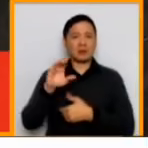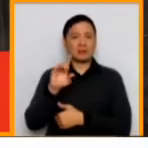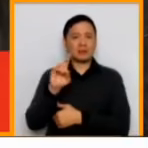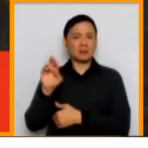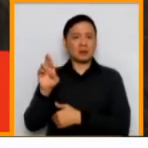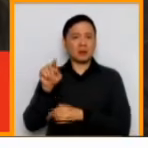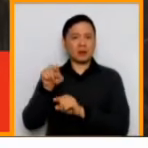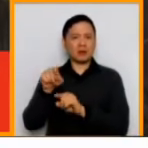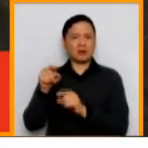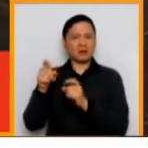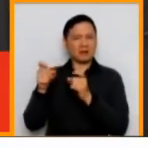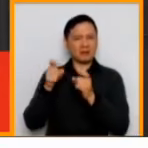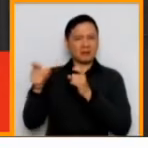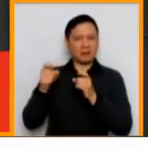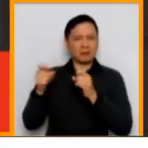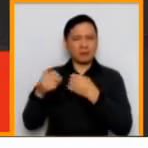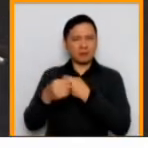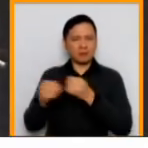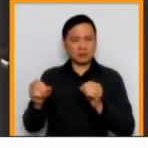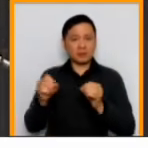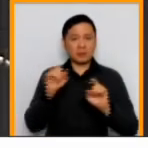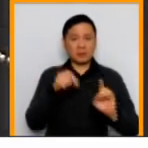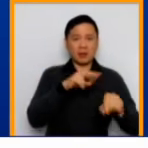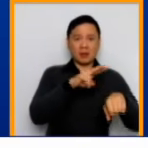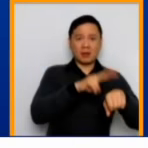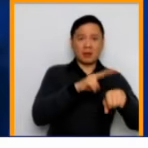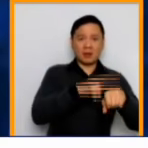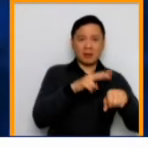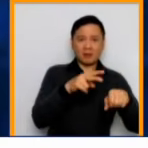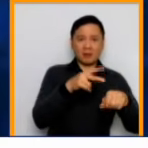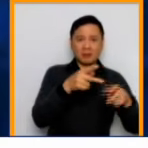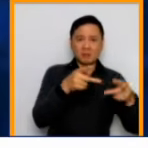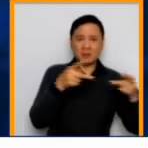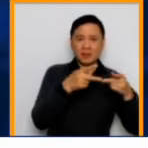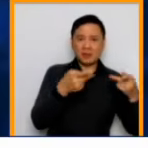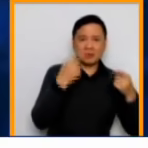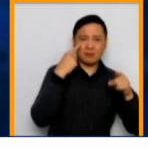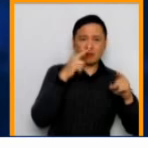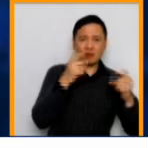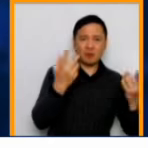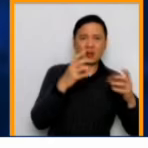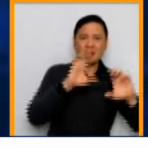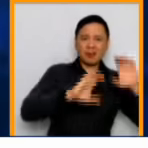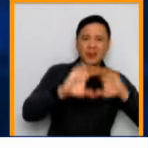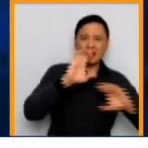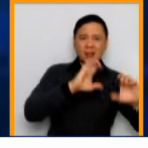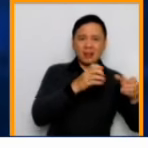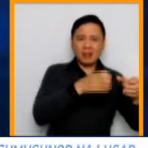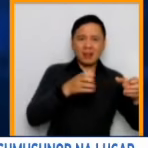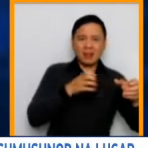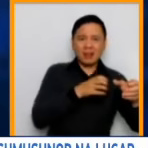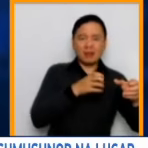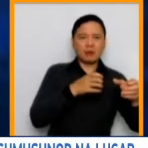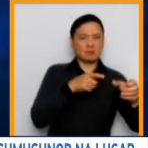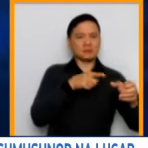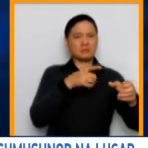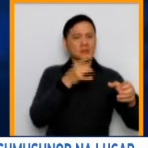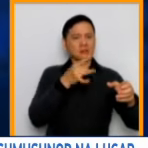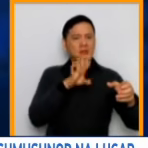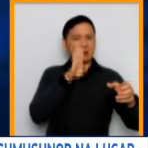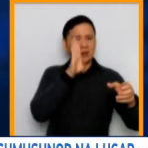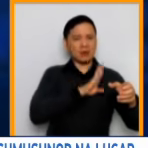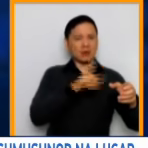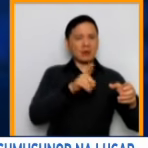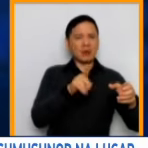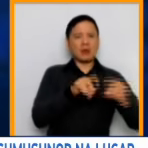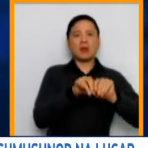sa isang bahagi ng pasilidad na kasalukuyang ginagawa. Nagkaroon daw ng leak dun sa kamakina nila, pero enough na nila. Pero saglit